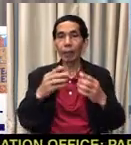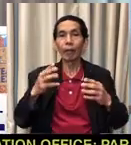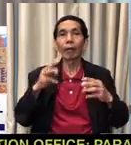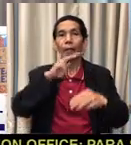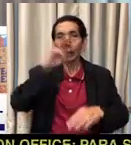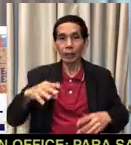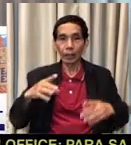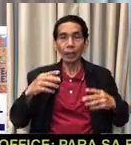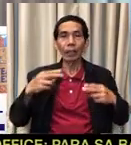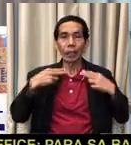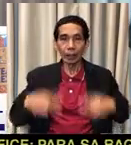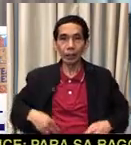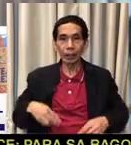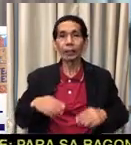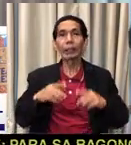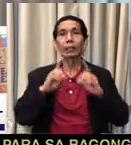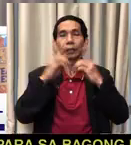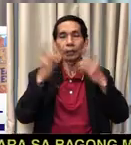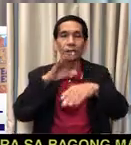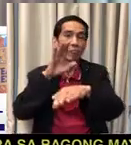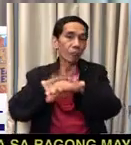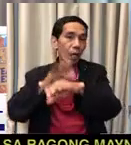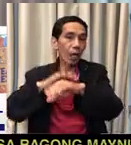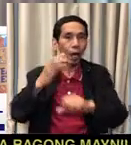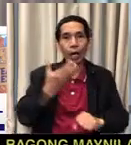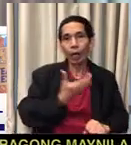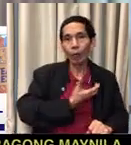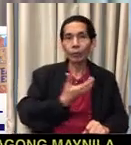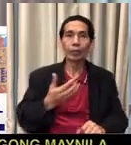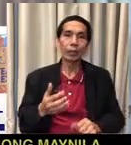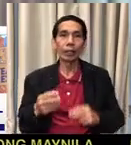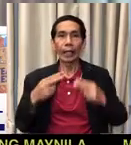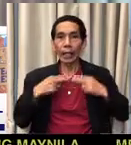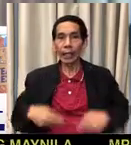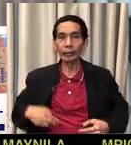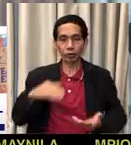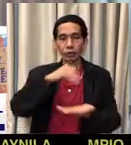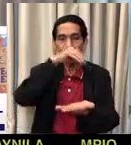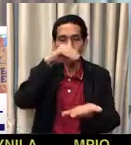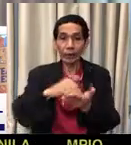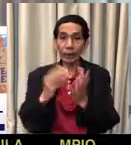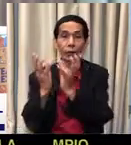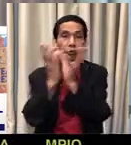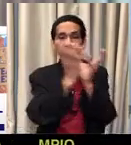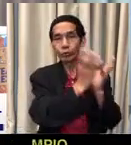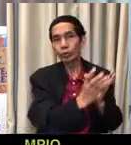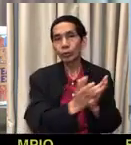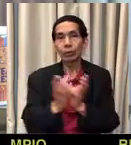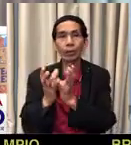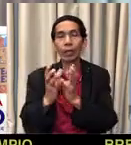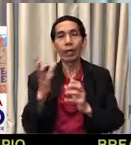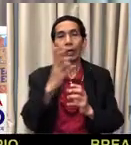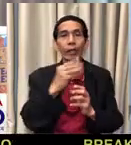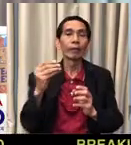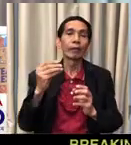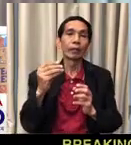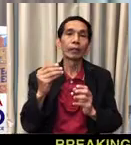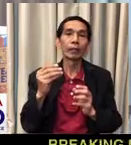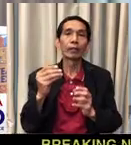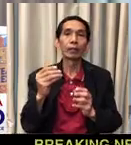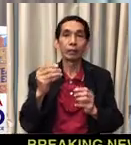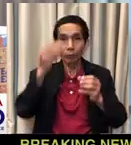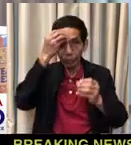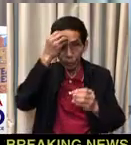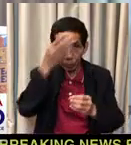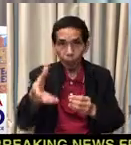Health Department po ay inaalerto po ang ating mga health centers sa komunidad at